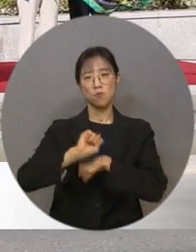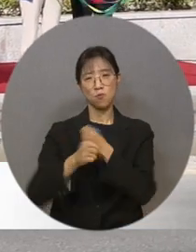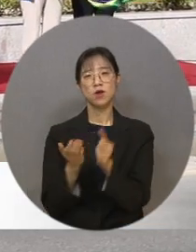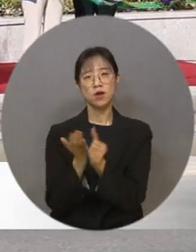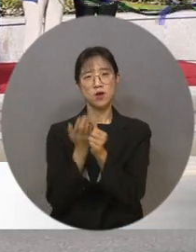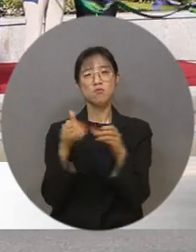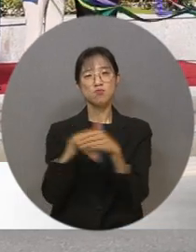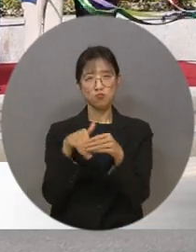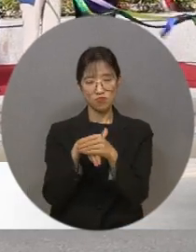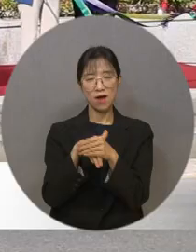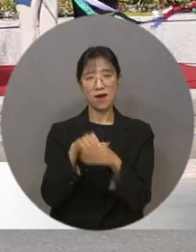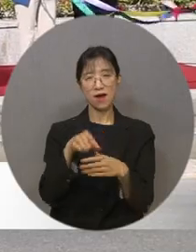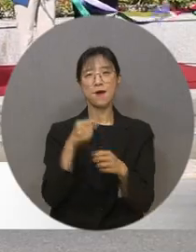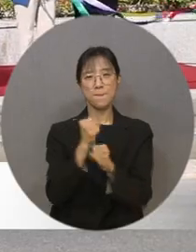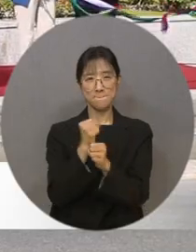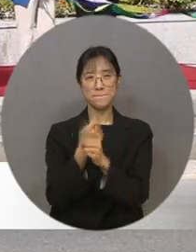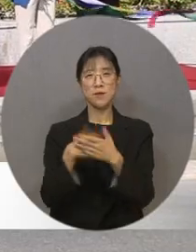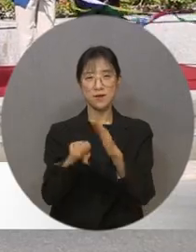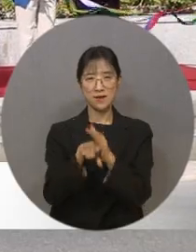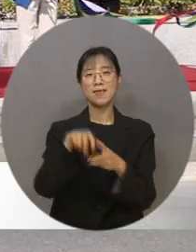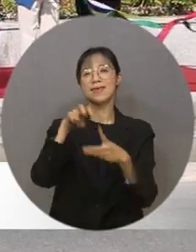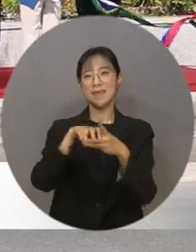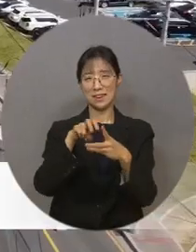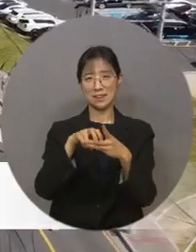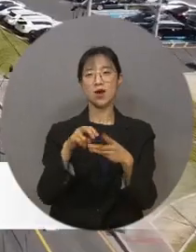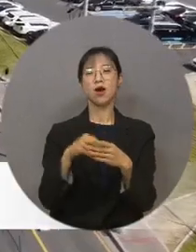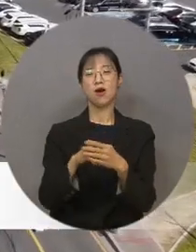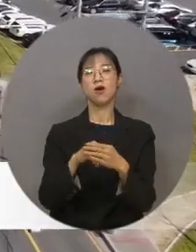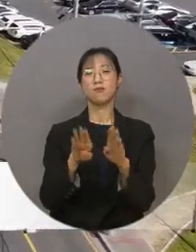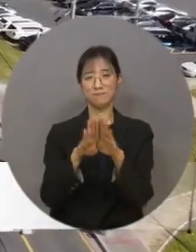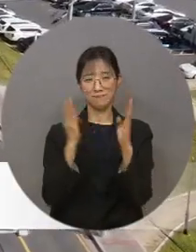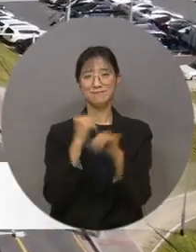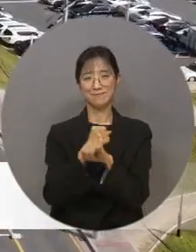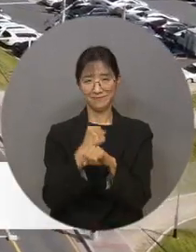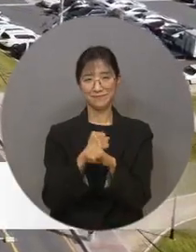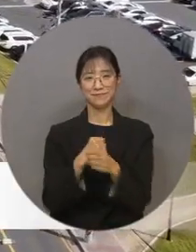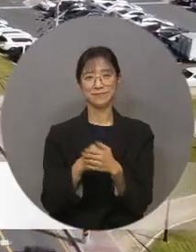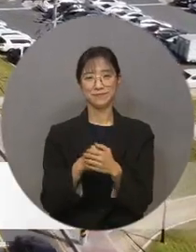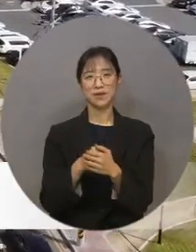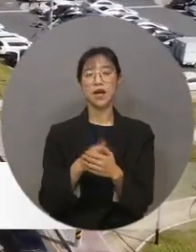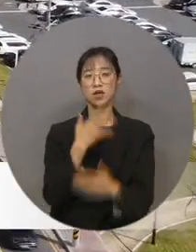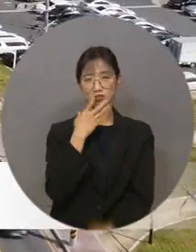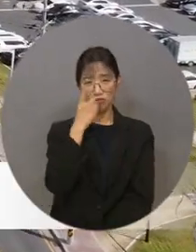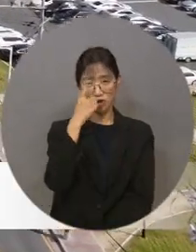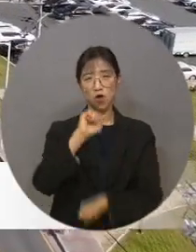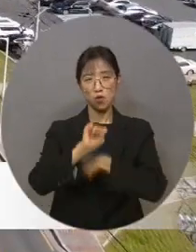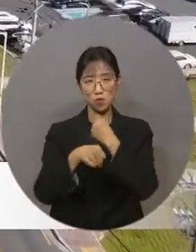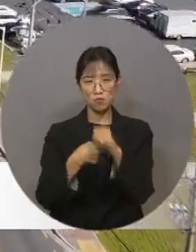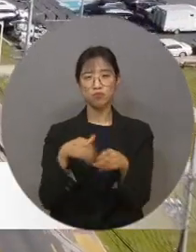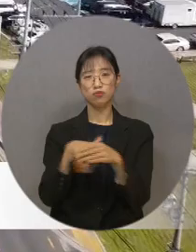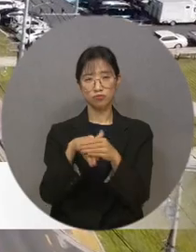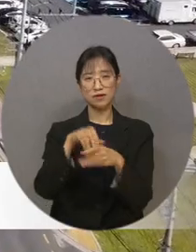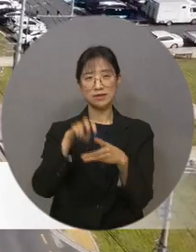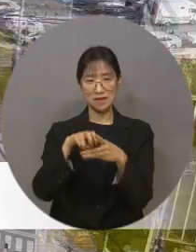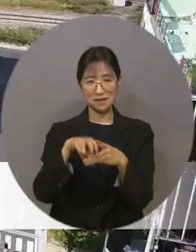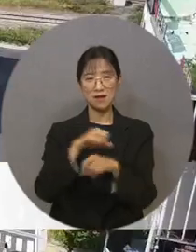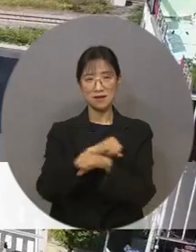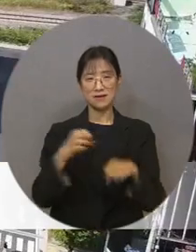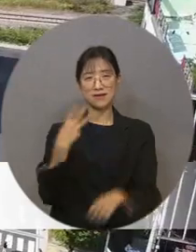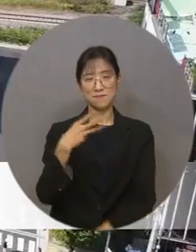반려동물 문화센터가 지난 4일 문을 열었습니다. 순천 반려동물 문화센터는 부지